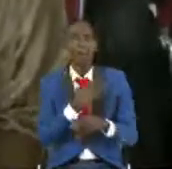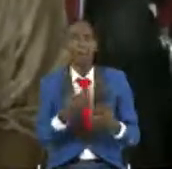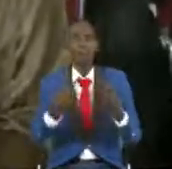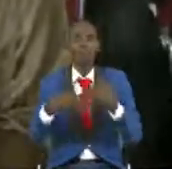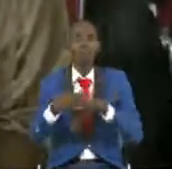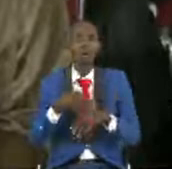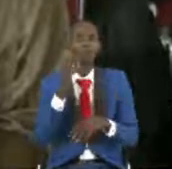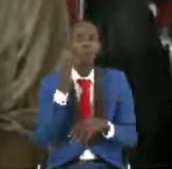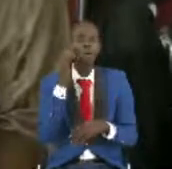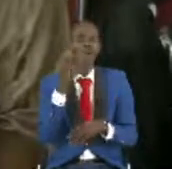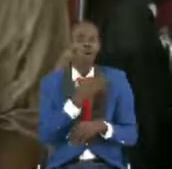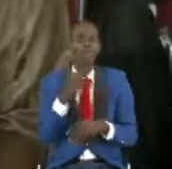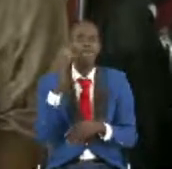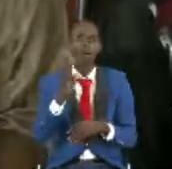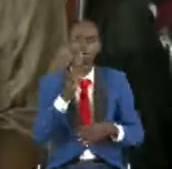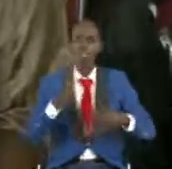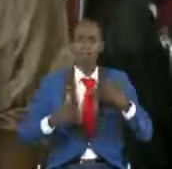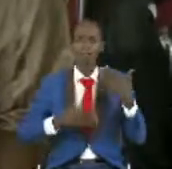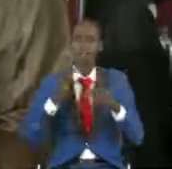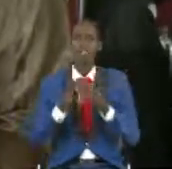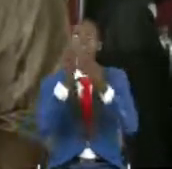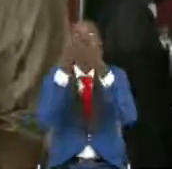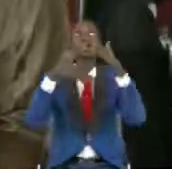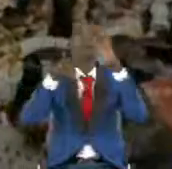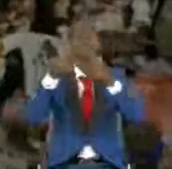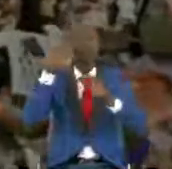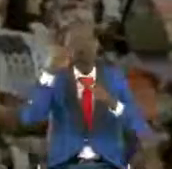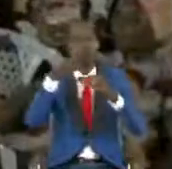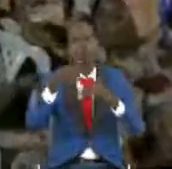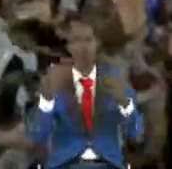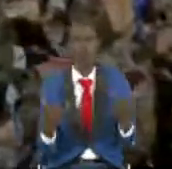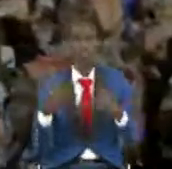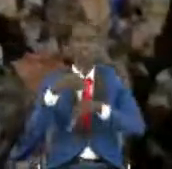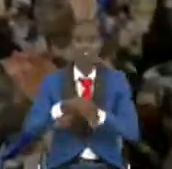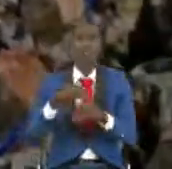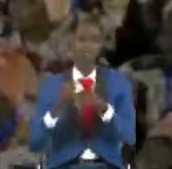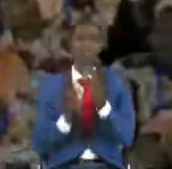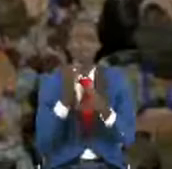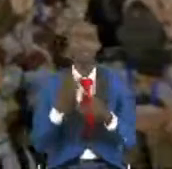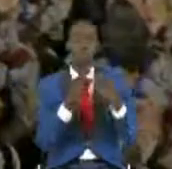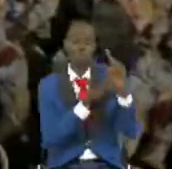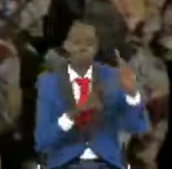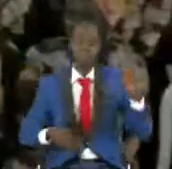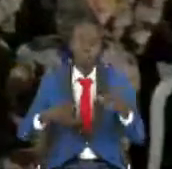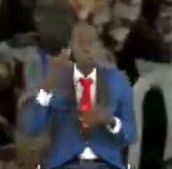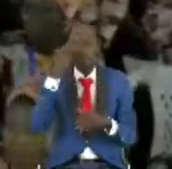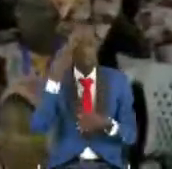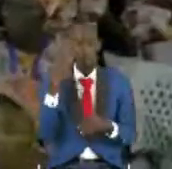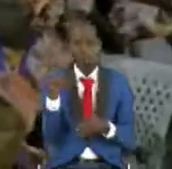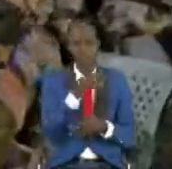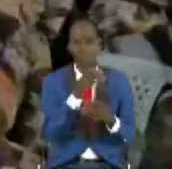la célébration au ciel pour toi ce soir au nom de Jésus. Le Seigneur connaît ceux